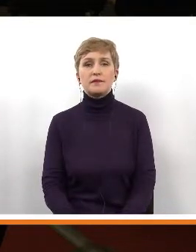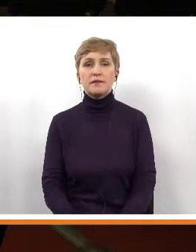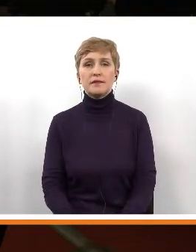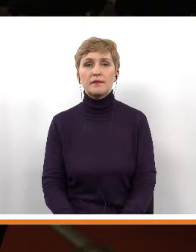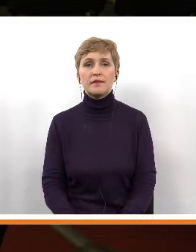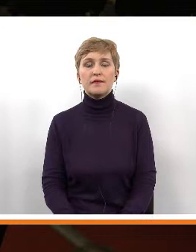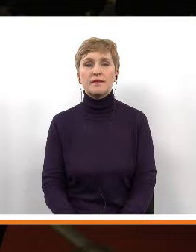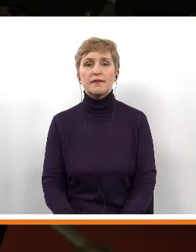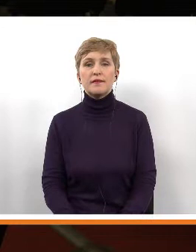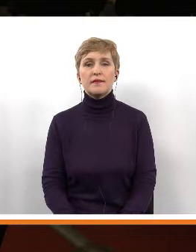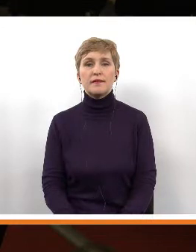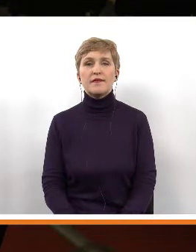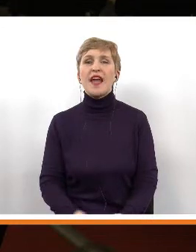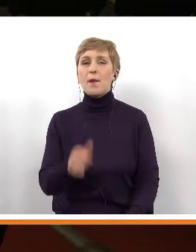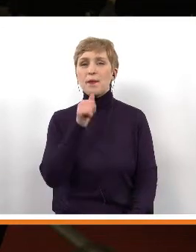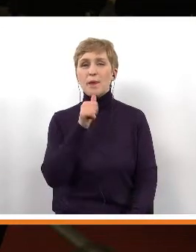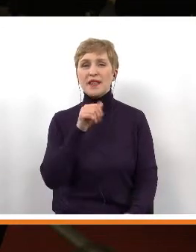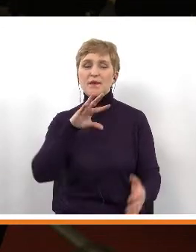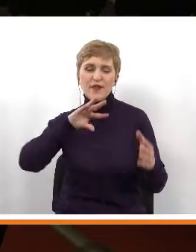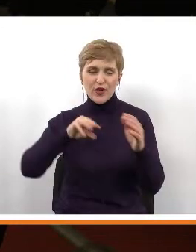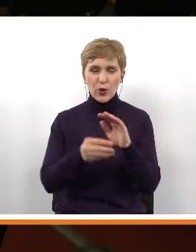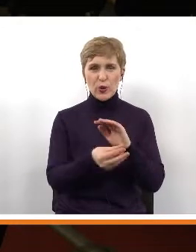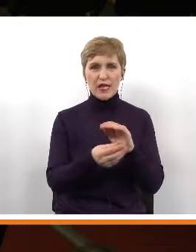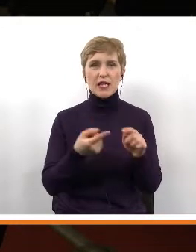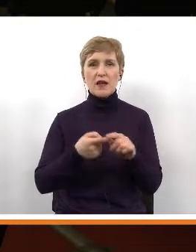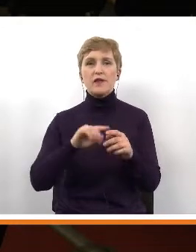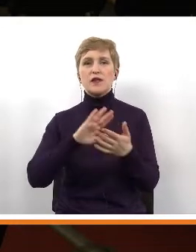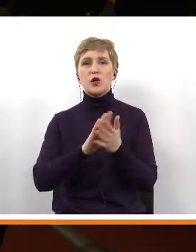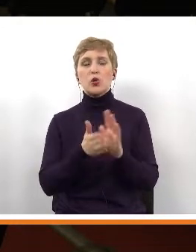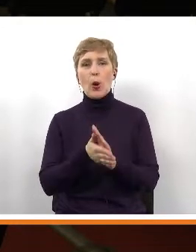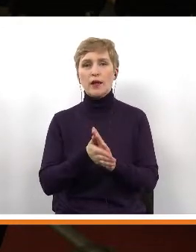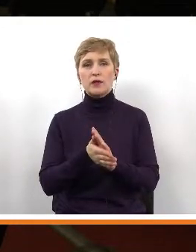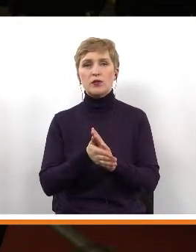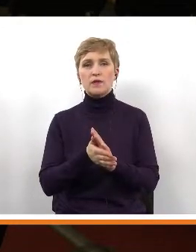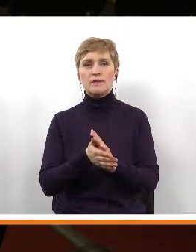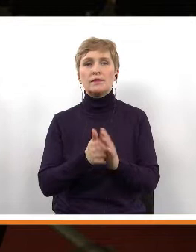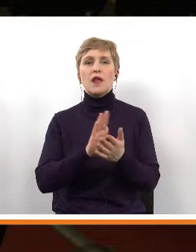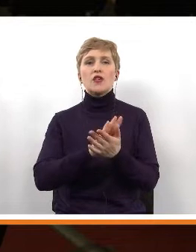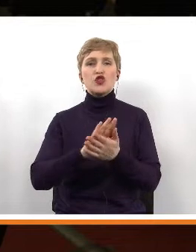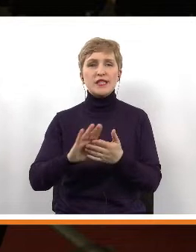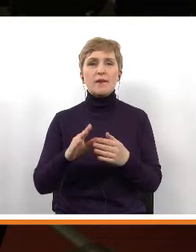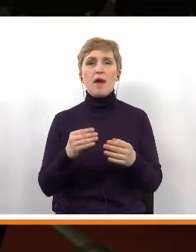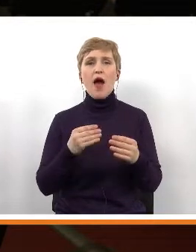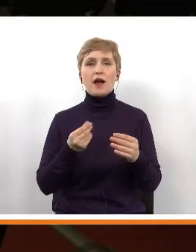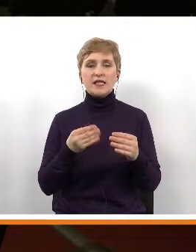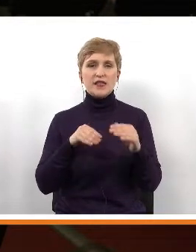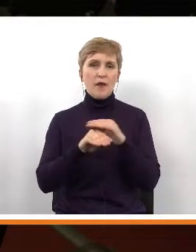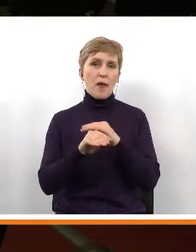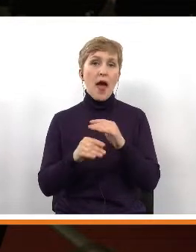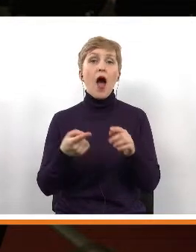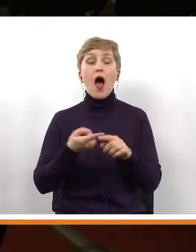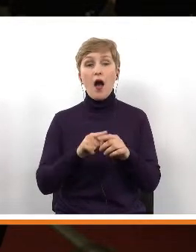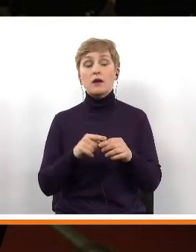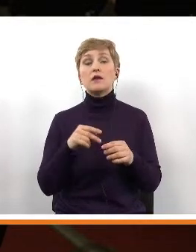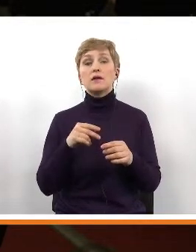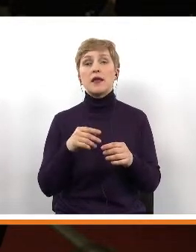еще там попытаемся вкрутить ситуацию с чистыми активами. То есть это пройдет,